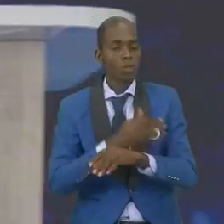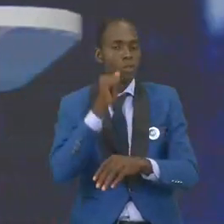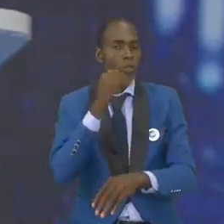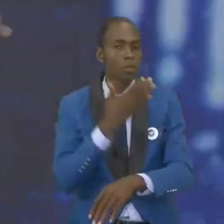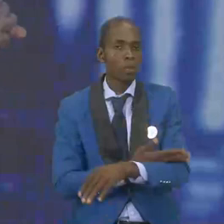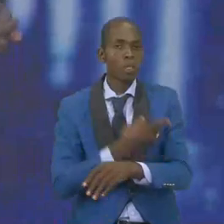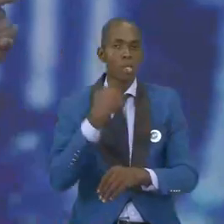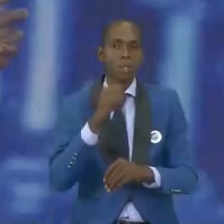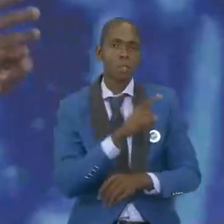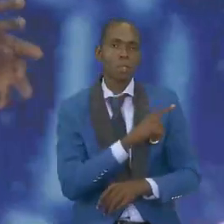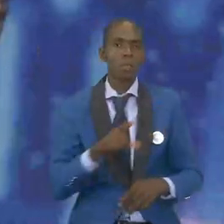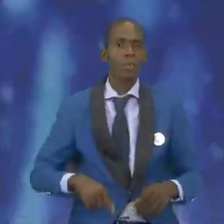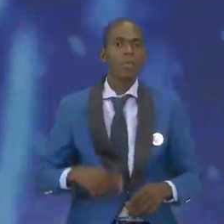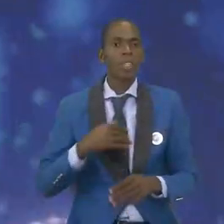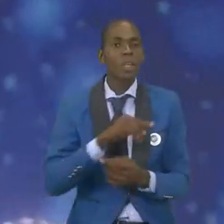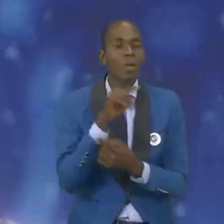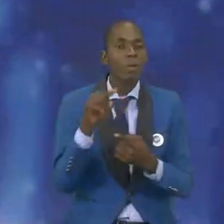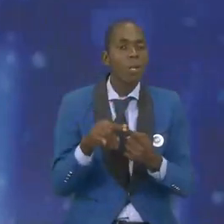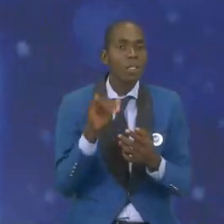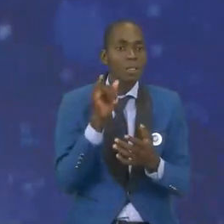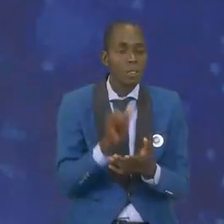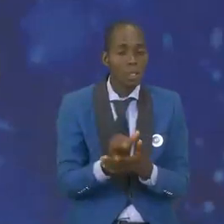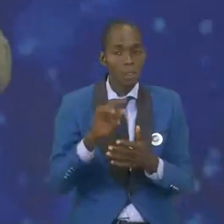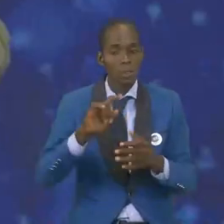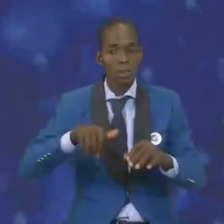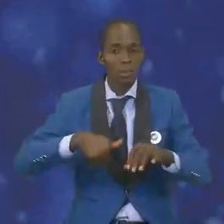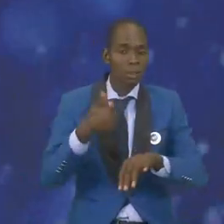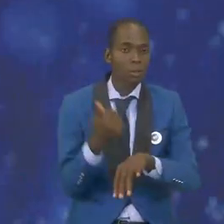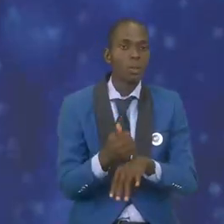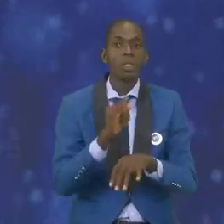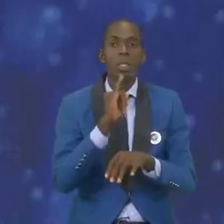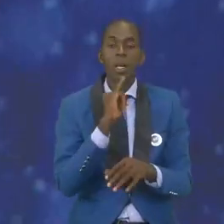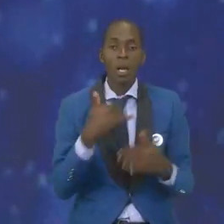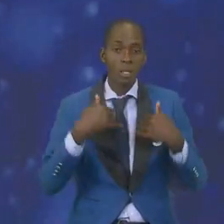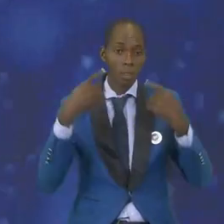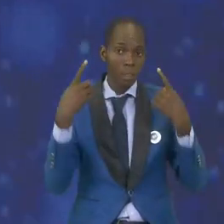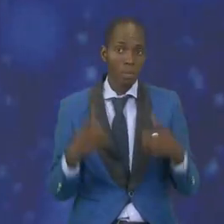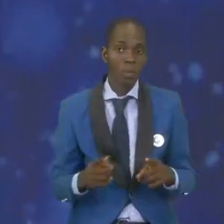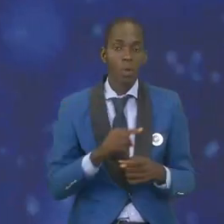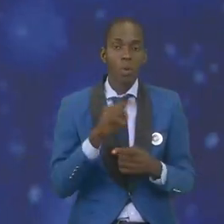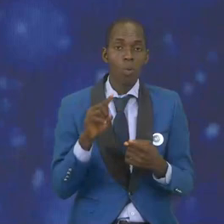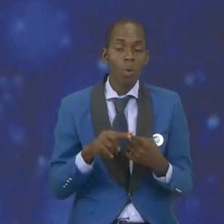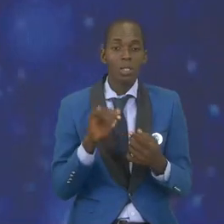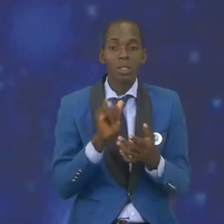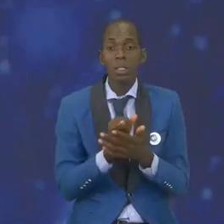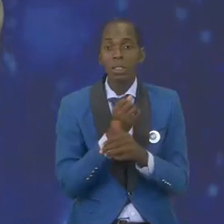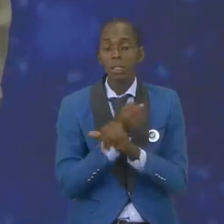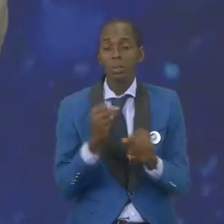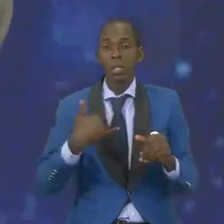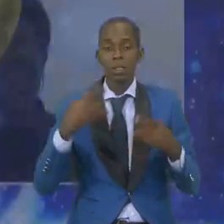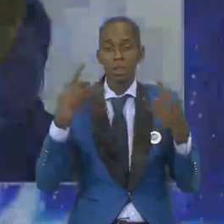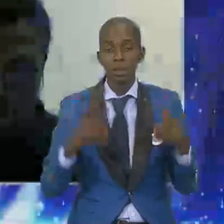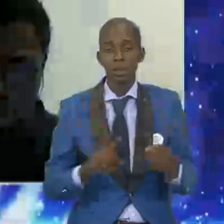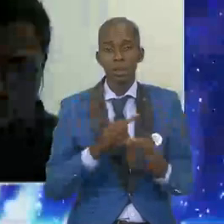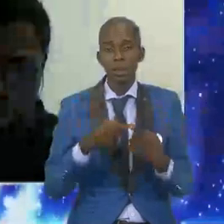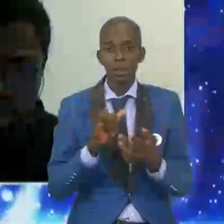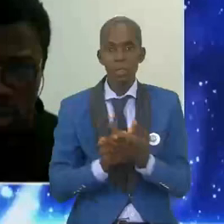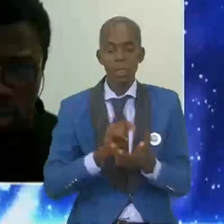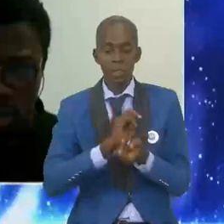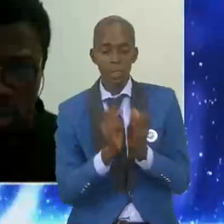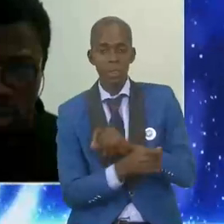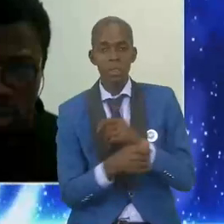vous serez pour moi des fils et des filles, dit le Seigneur Tout-Puissant. Et quand cette conversion a eu lieu, et